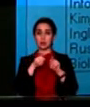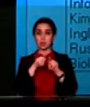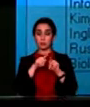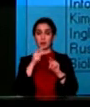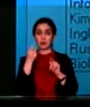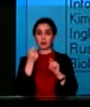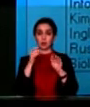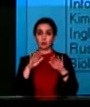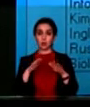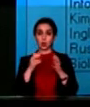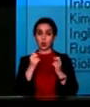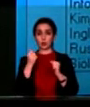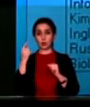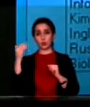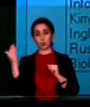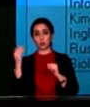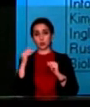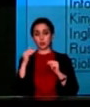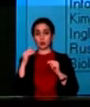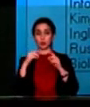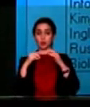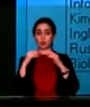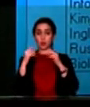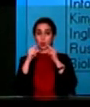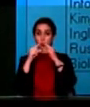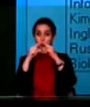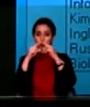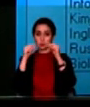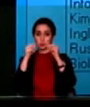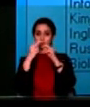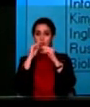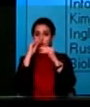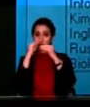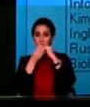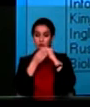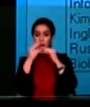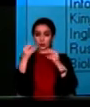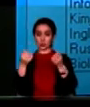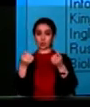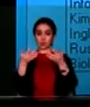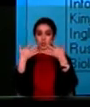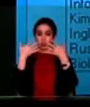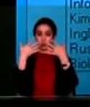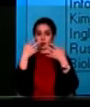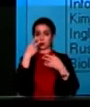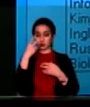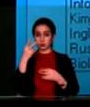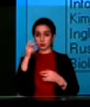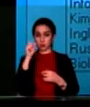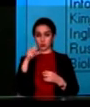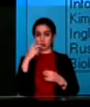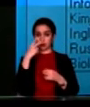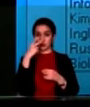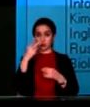va uning o'ng tomonidagi uchburchak shaklidagi tugmasi bosilib, yashirin ro'yxat ekranga chiqariladi. Ko'rib turganingizdek,